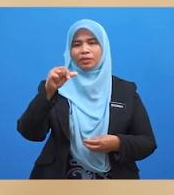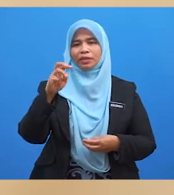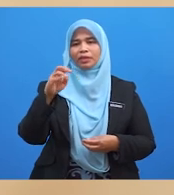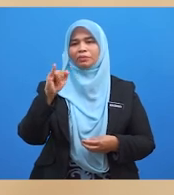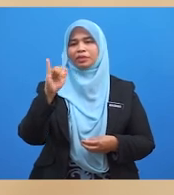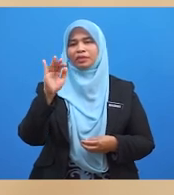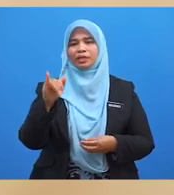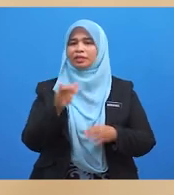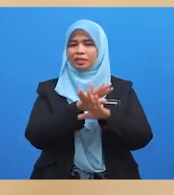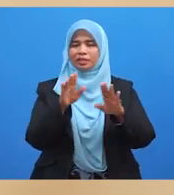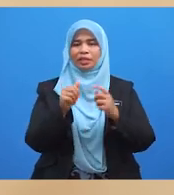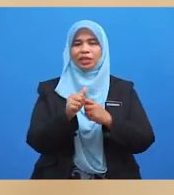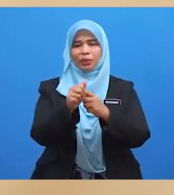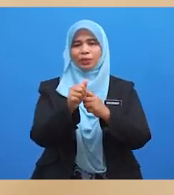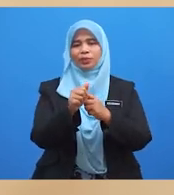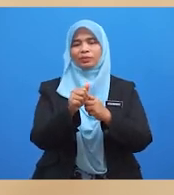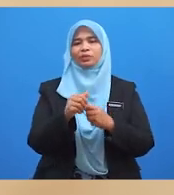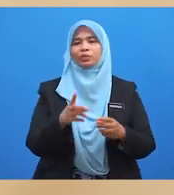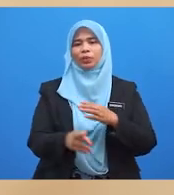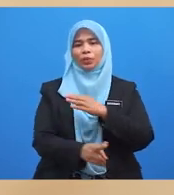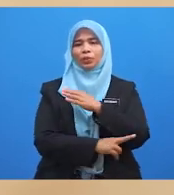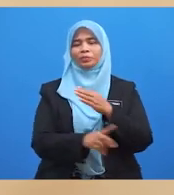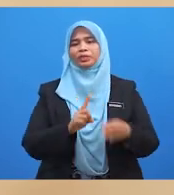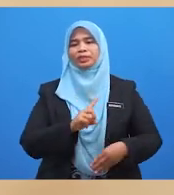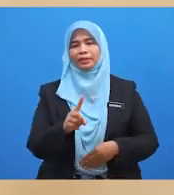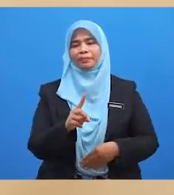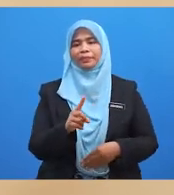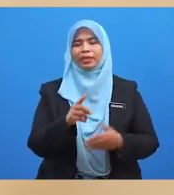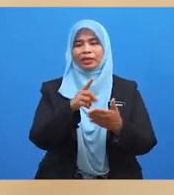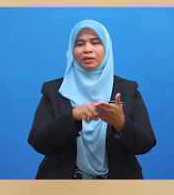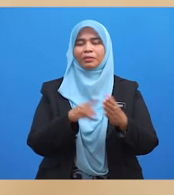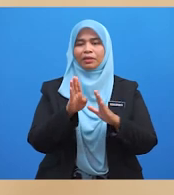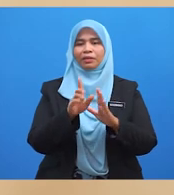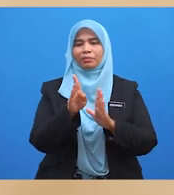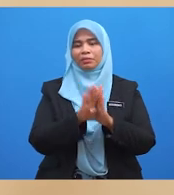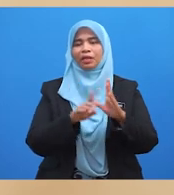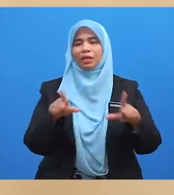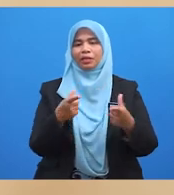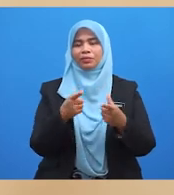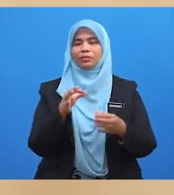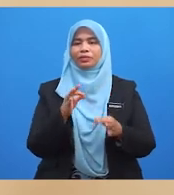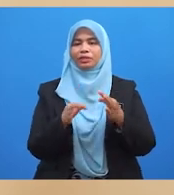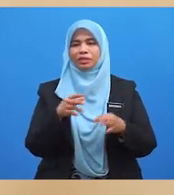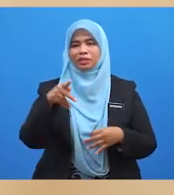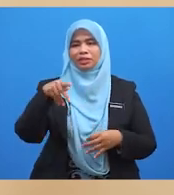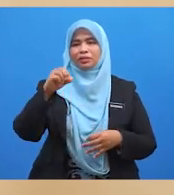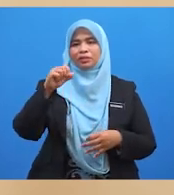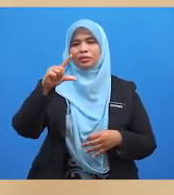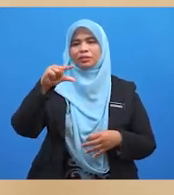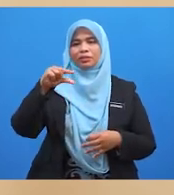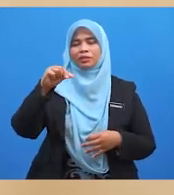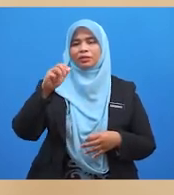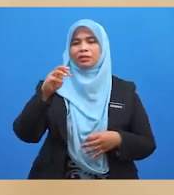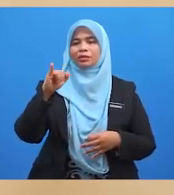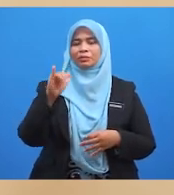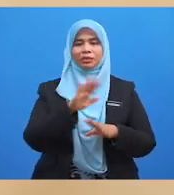syarak. Apakah yang akan berlaku sekiranya poligami yang dilakukan tidak mengikut syariat